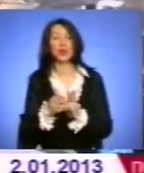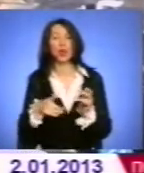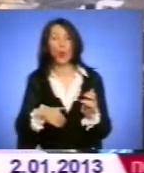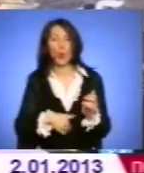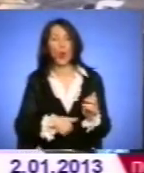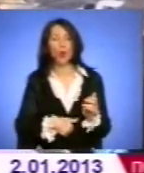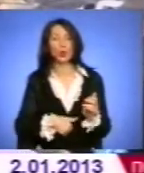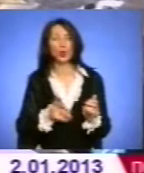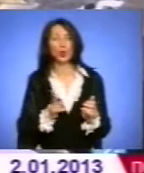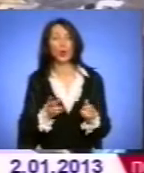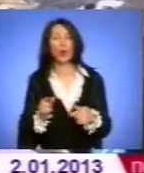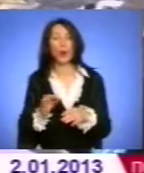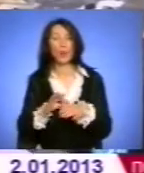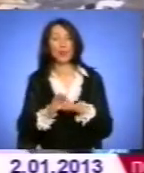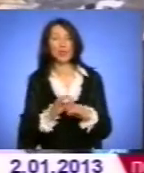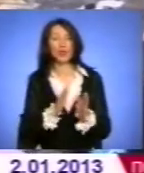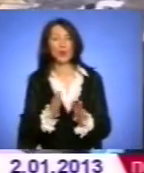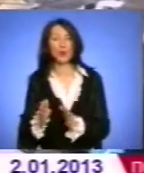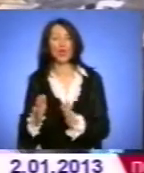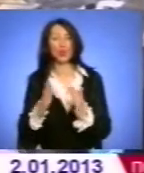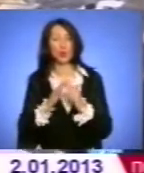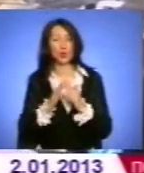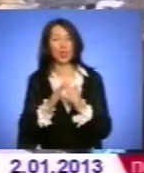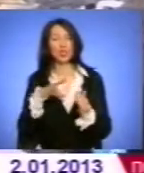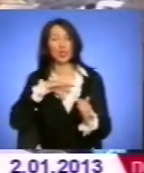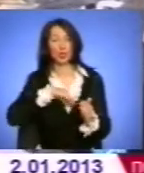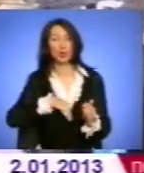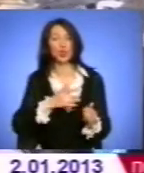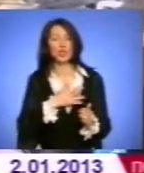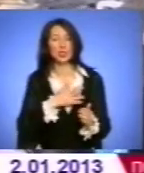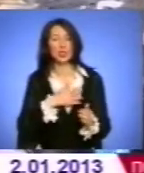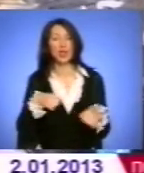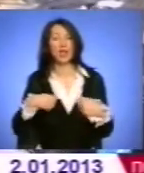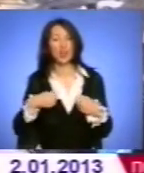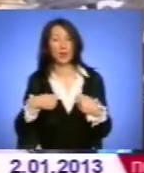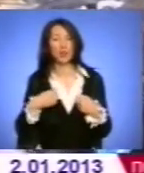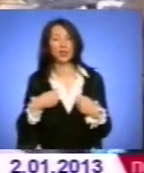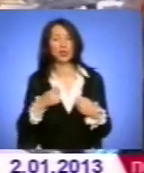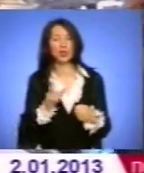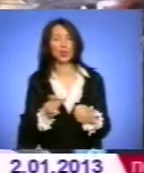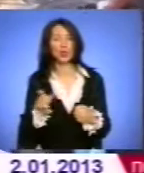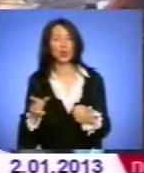хто приводячи в порядок свої оселі, душі, серця, намагаються люди